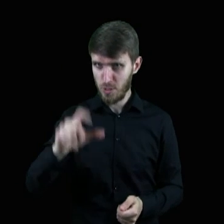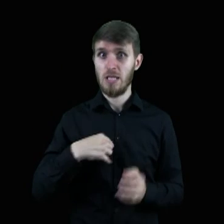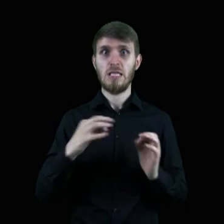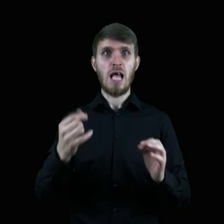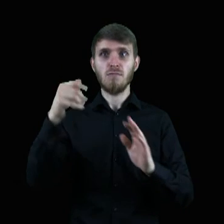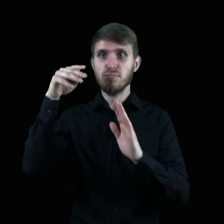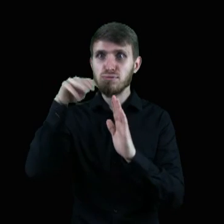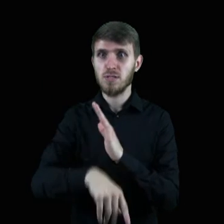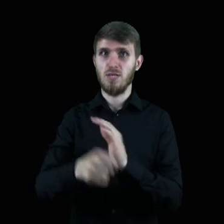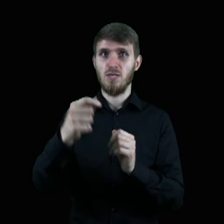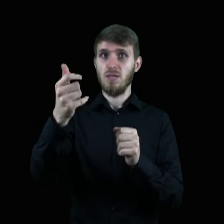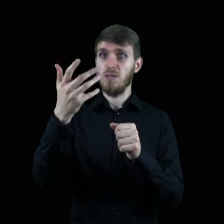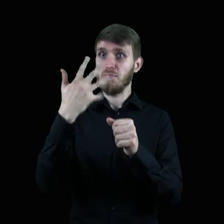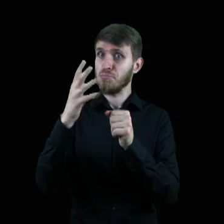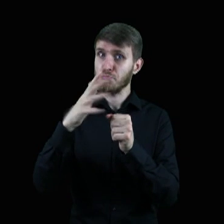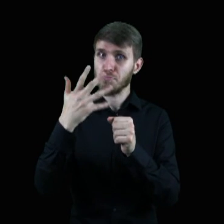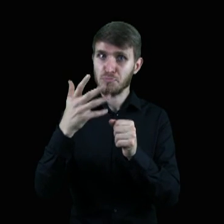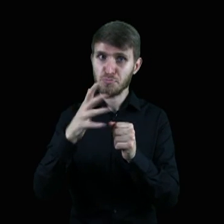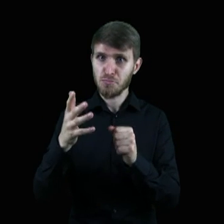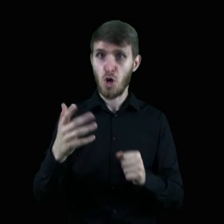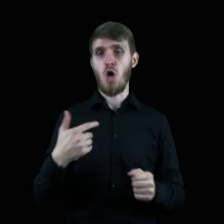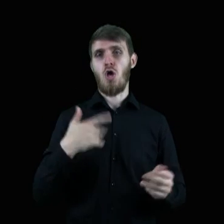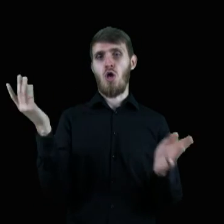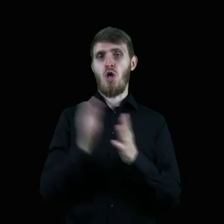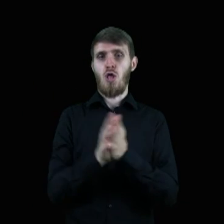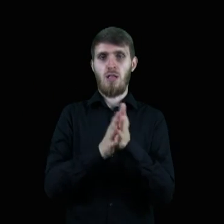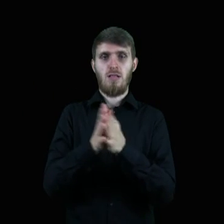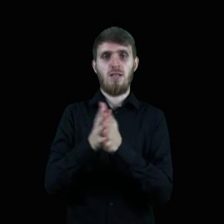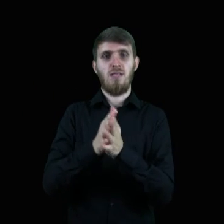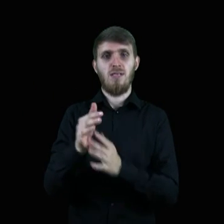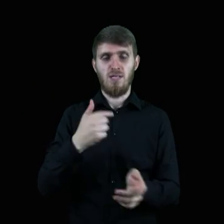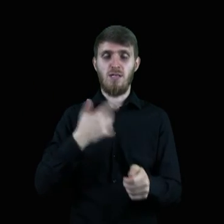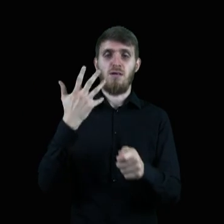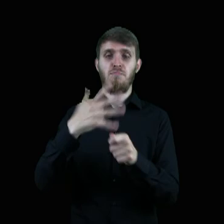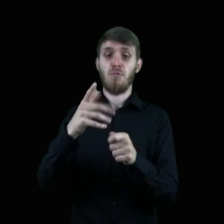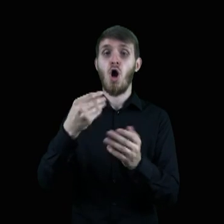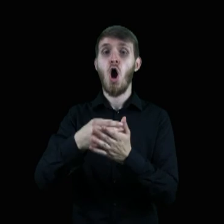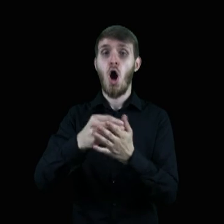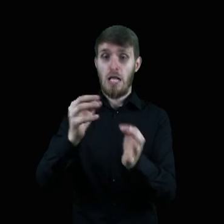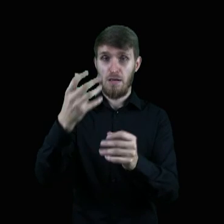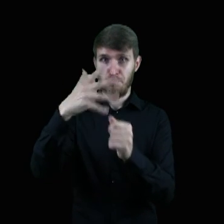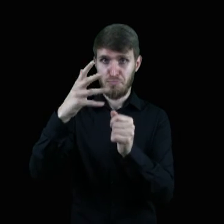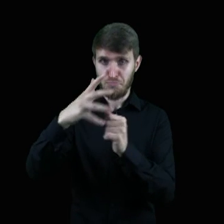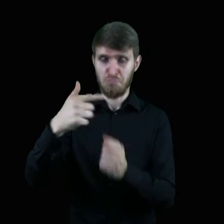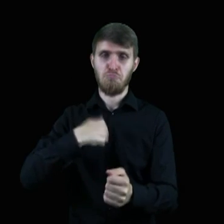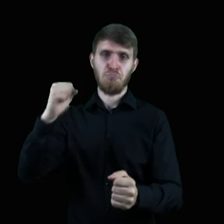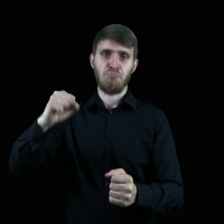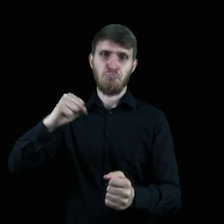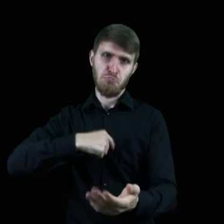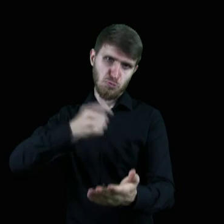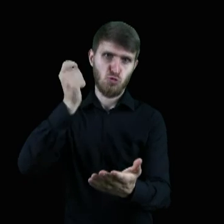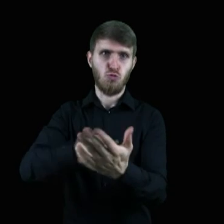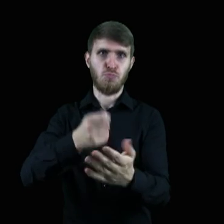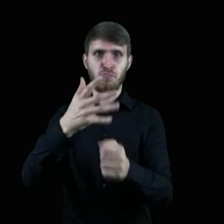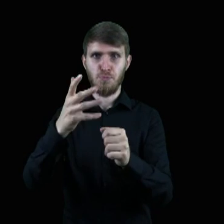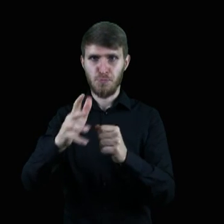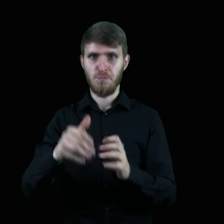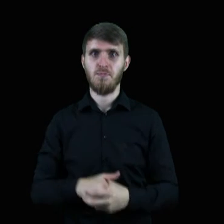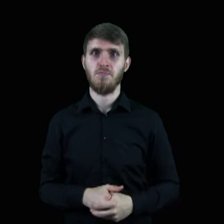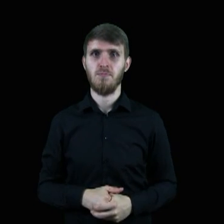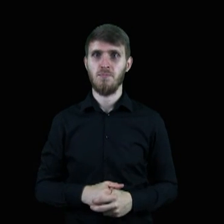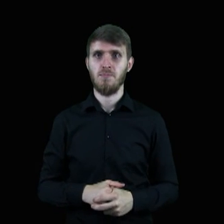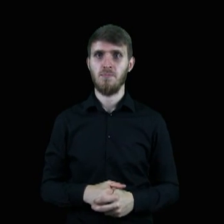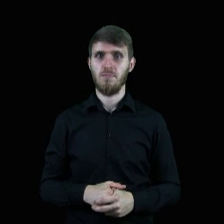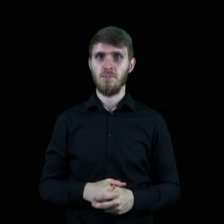100 zł i teraz kurs akcji wynosi 50 zł. Wówczas mogę odkupić tą akcję za